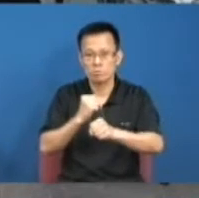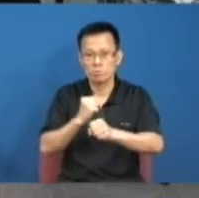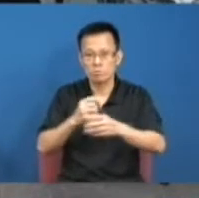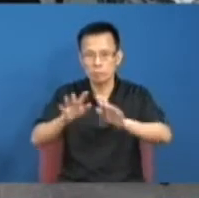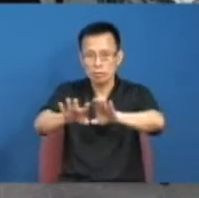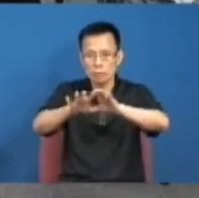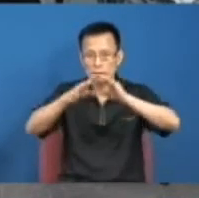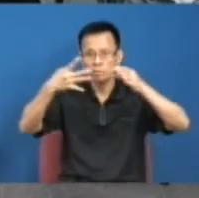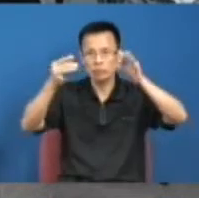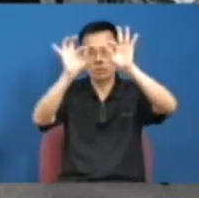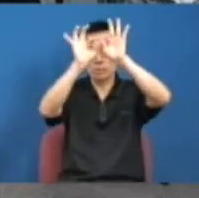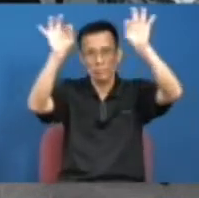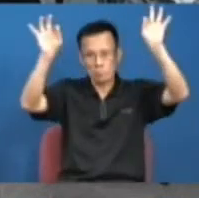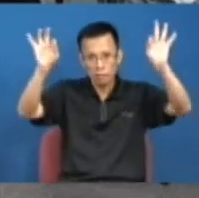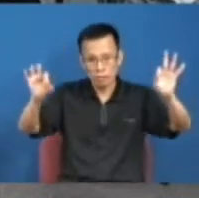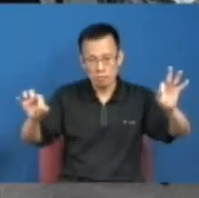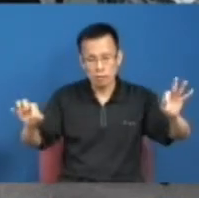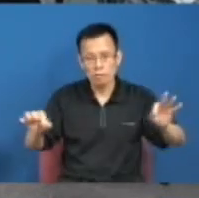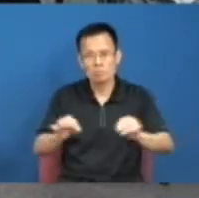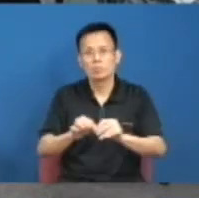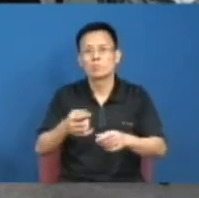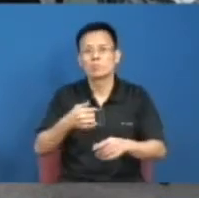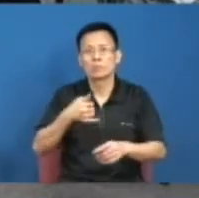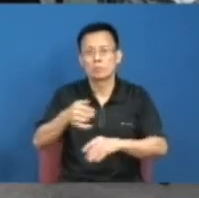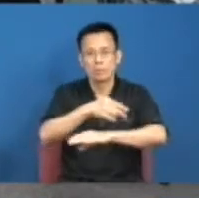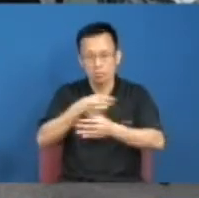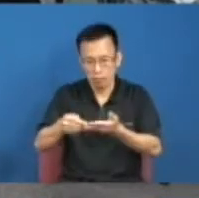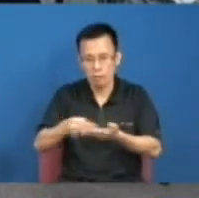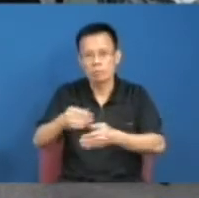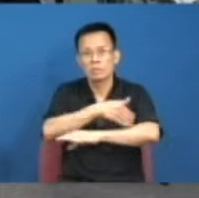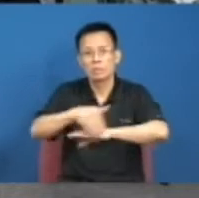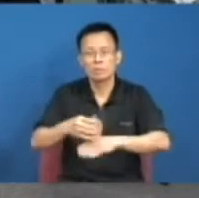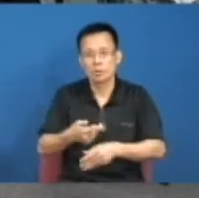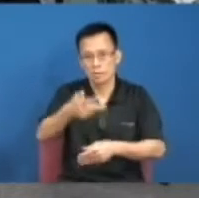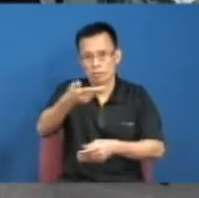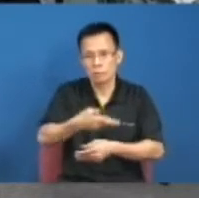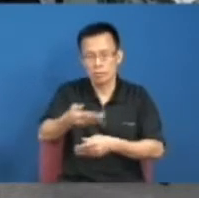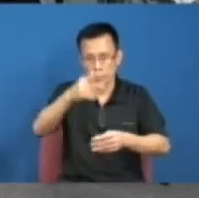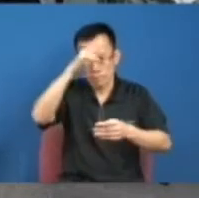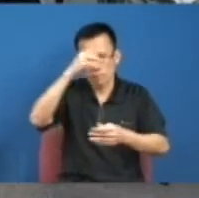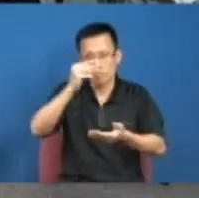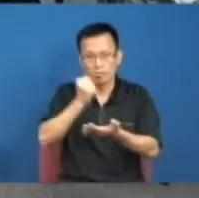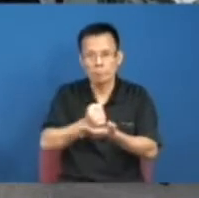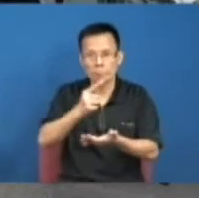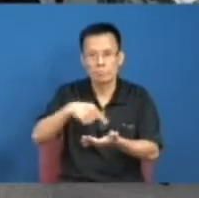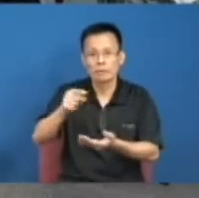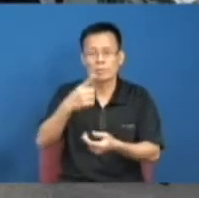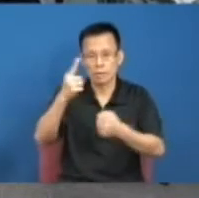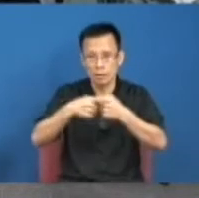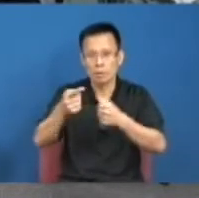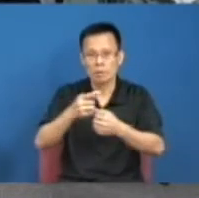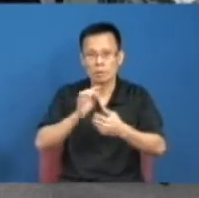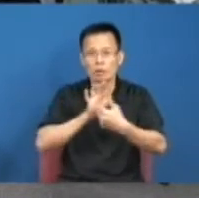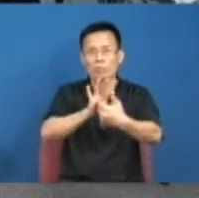就要入翻積俾屋宇署批咯，咁反而咧就我哋而家要做翻曬啲出嚟啊嘛，因為第一個擋太陽，另一方面咧最緊要就擋